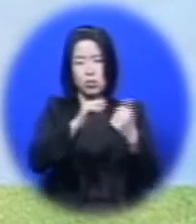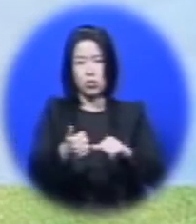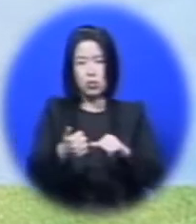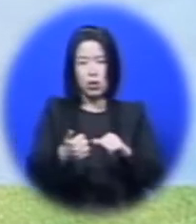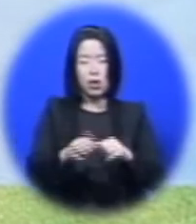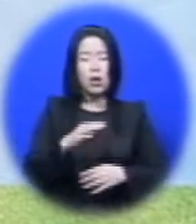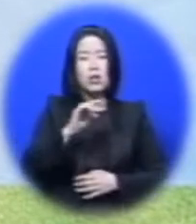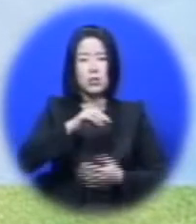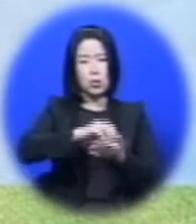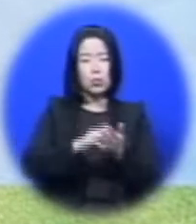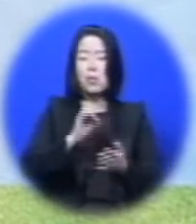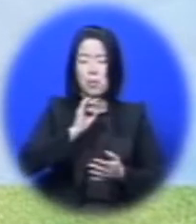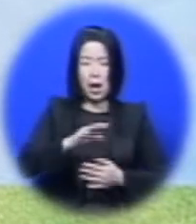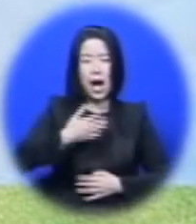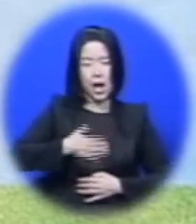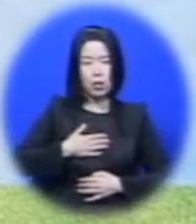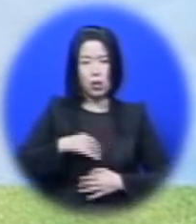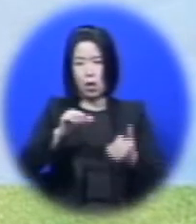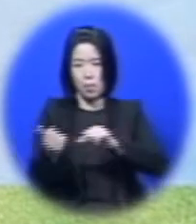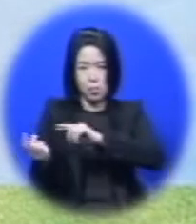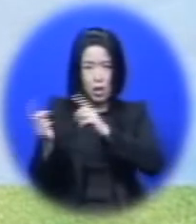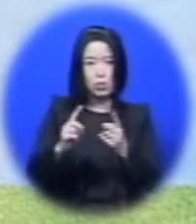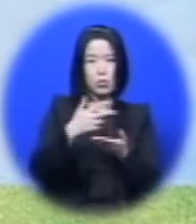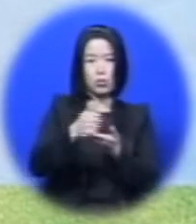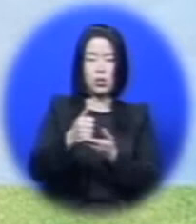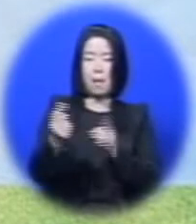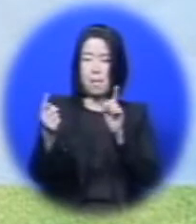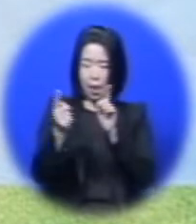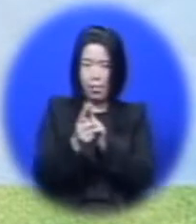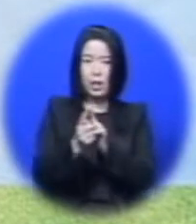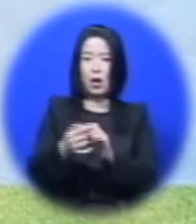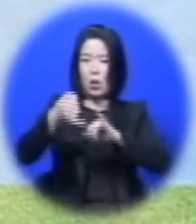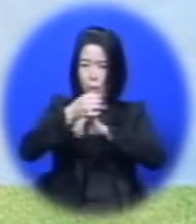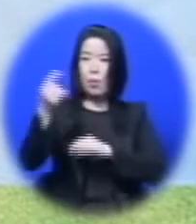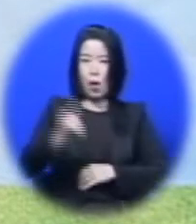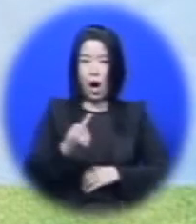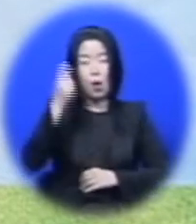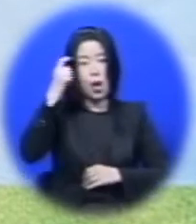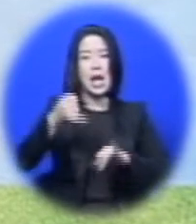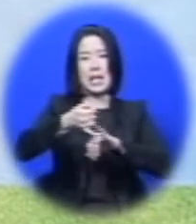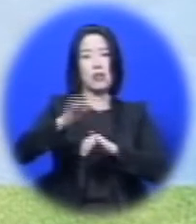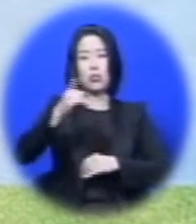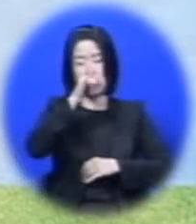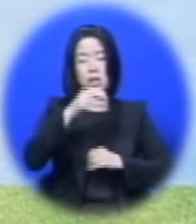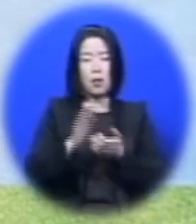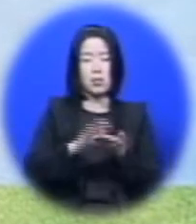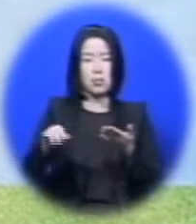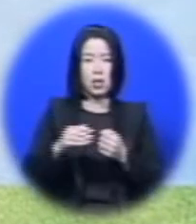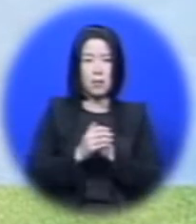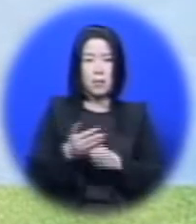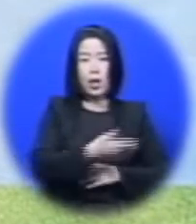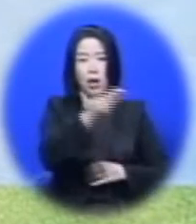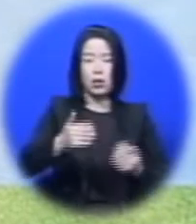모르는 분들은 부활의 주님을 만날 때가 반드시 옵니다. 약속되어져 있어요. 여러분 집에서나